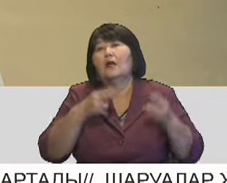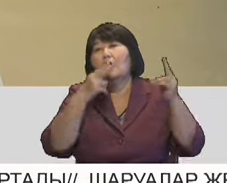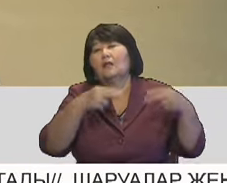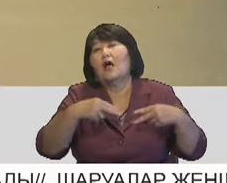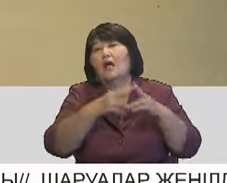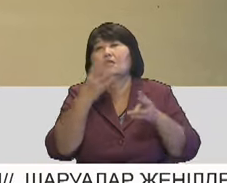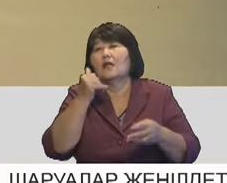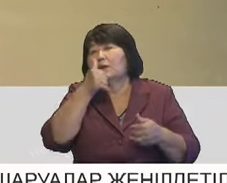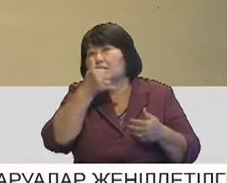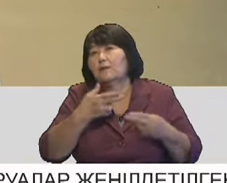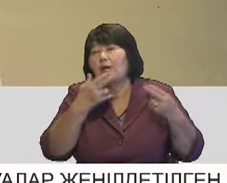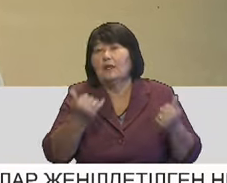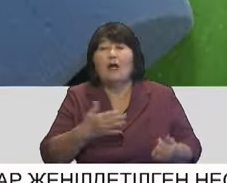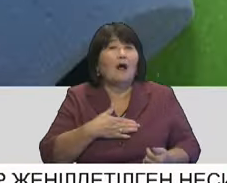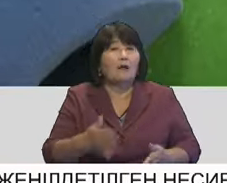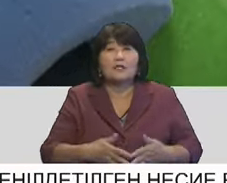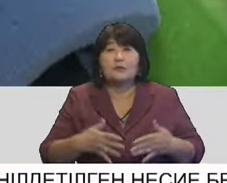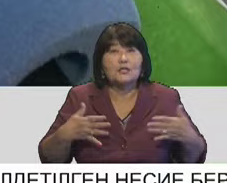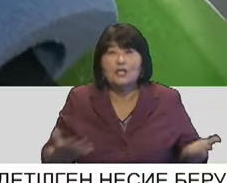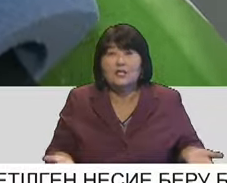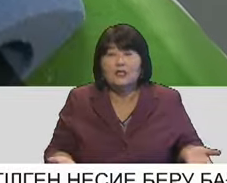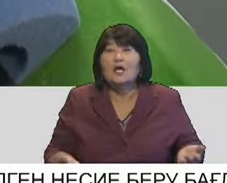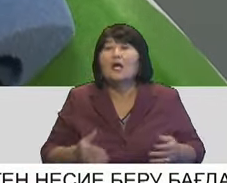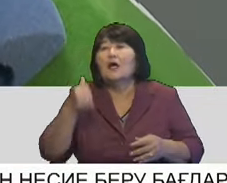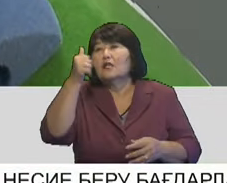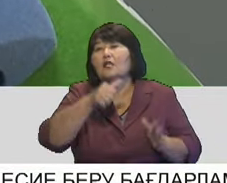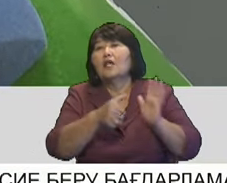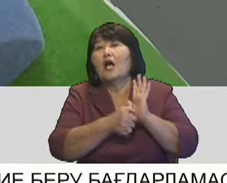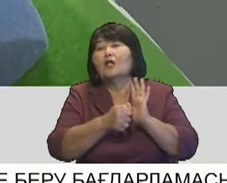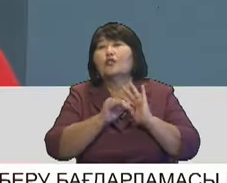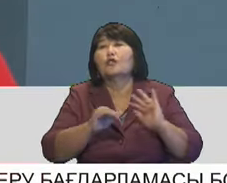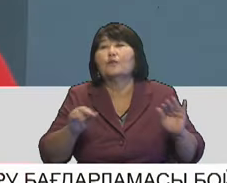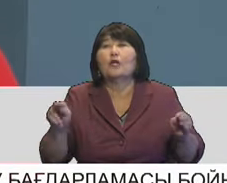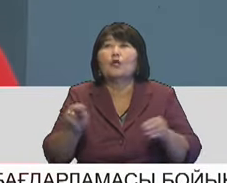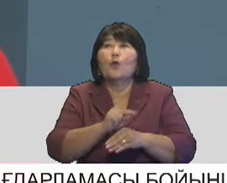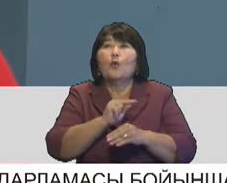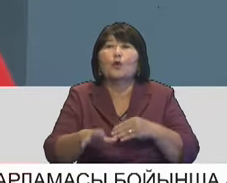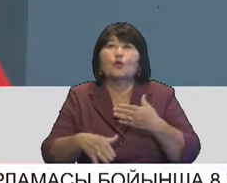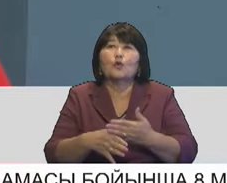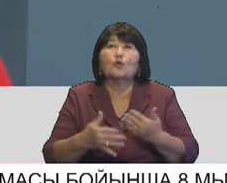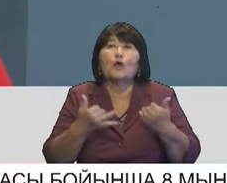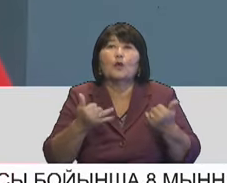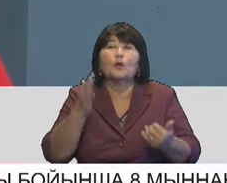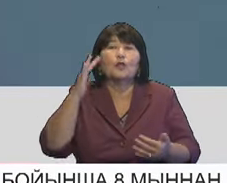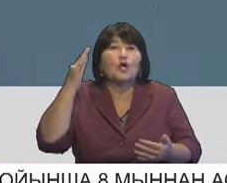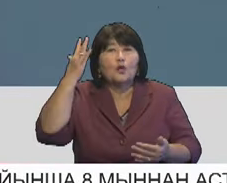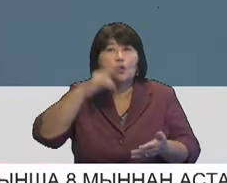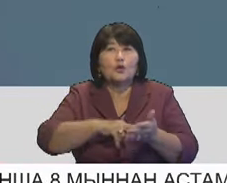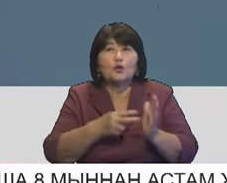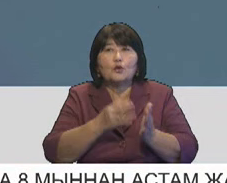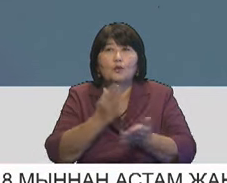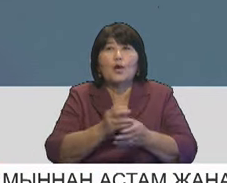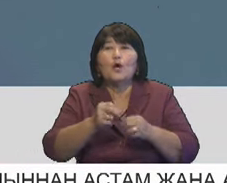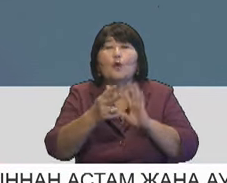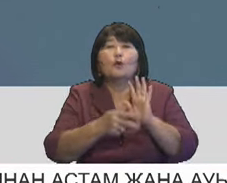алмай атырып, сол алғысым шексіз. Жылына 600 балаға оңалту көмегі көрсетіледі деп жоспарланып отыр. 18